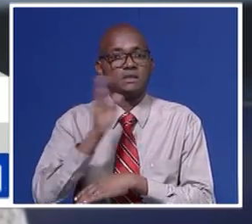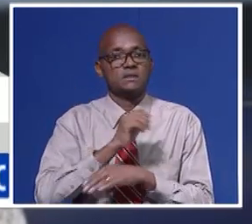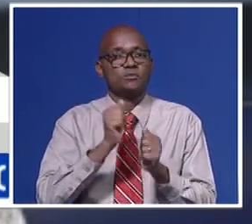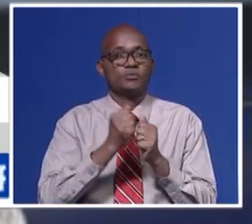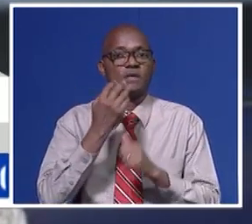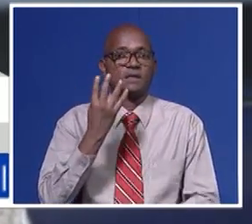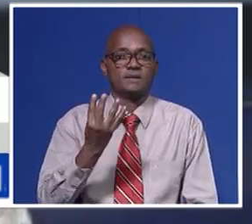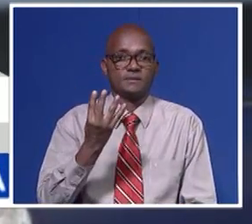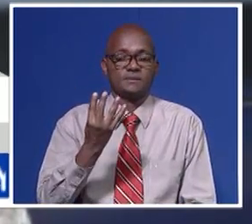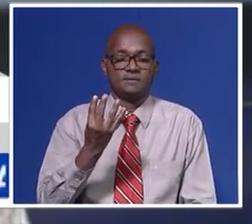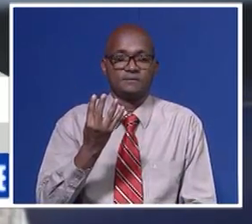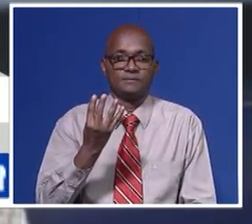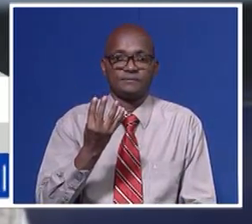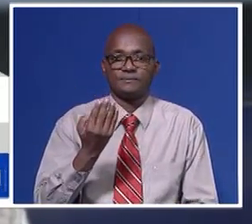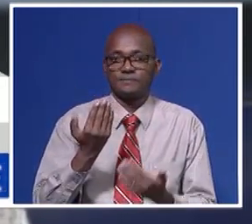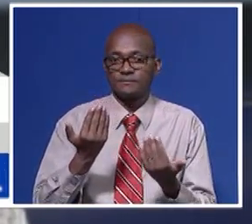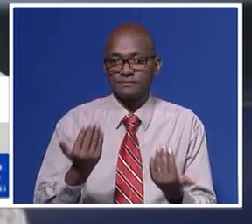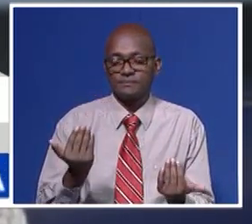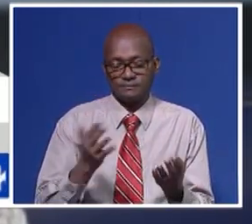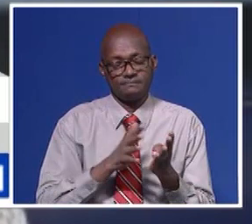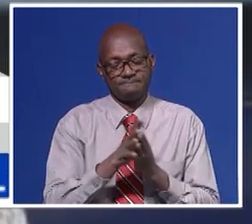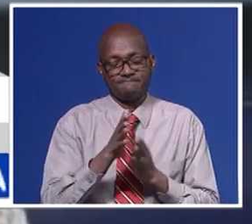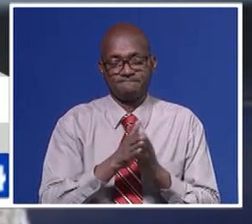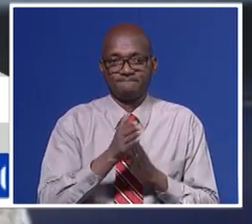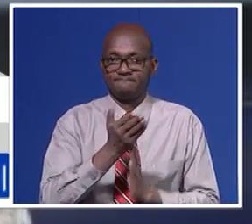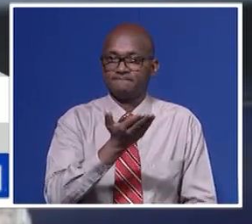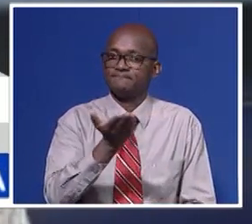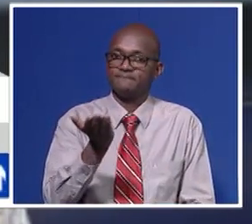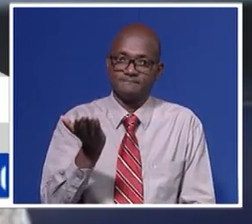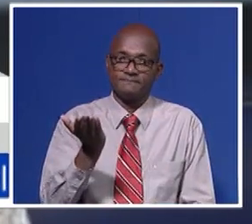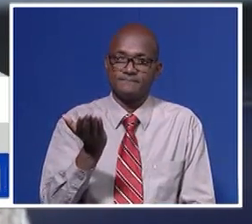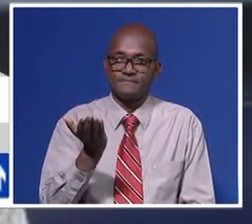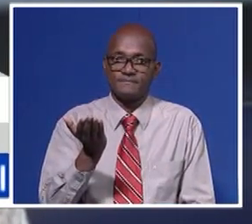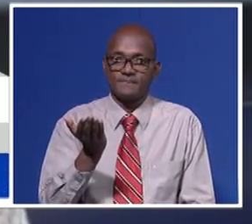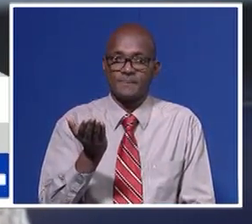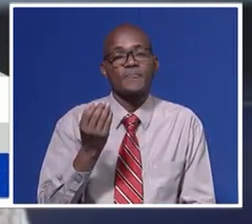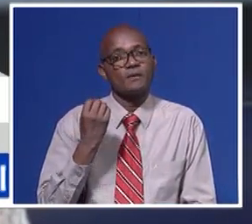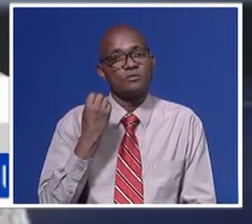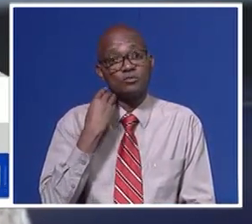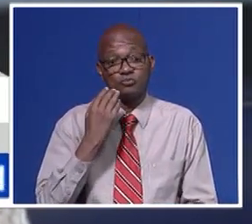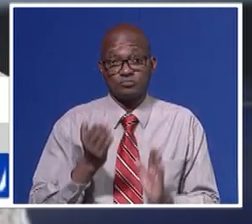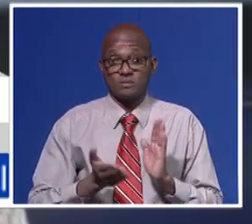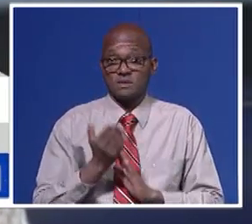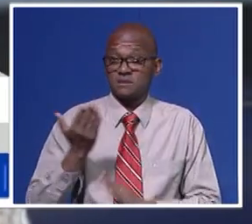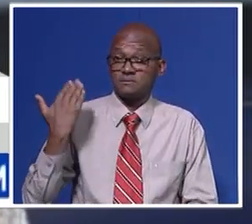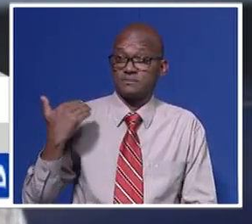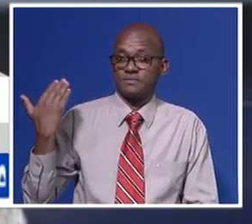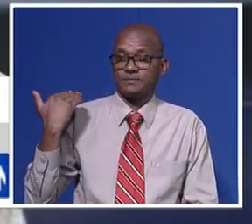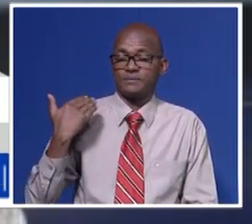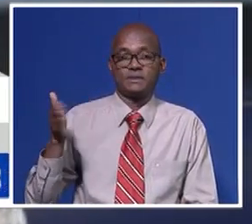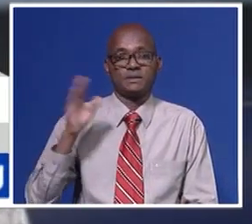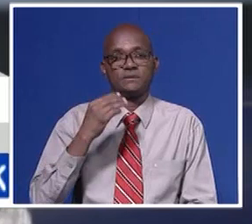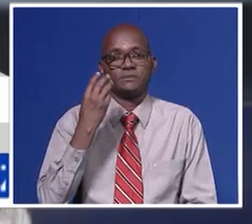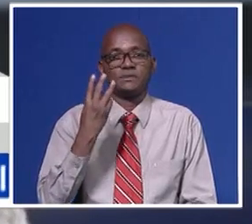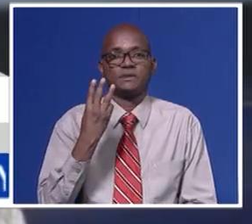14. Hii naomba kuelezea kwamba ugonjwa wa mwanzo ulipoanza, siku za kwanza